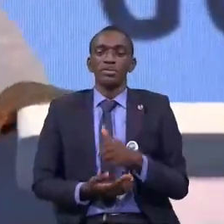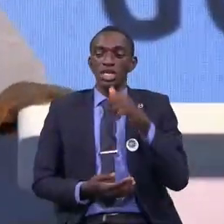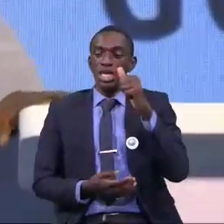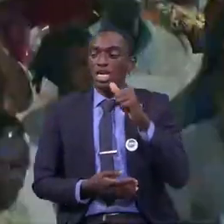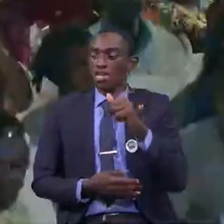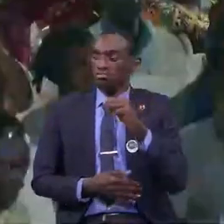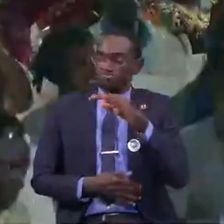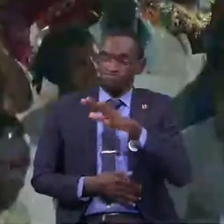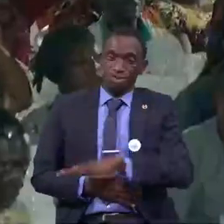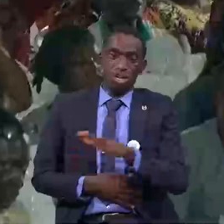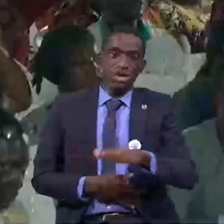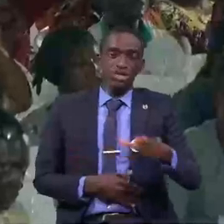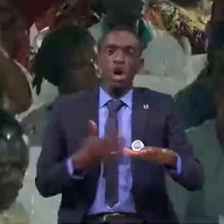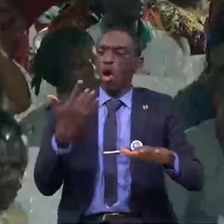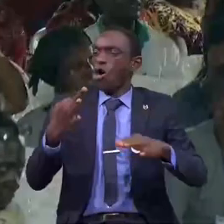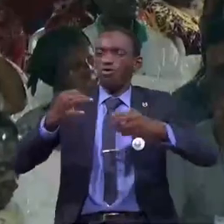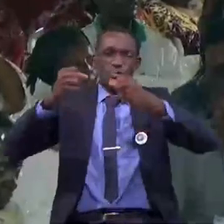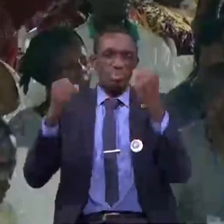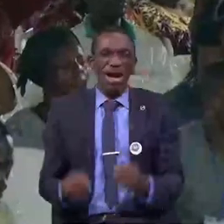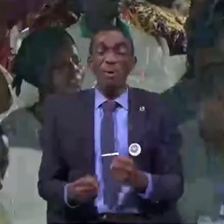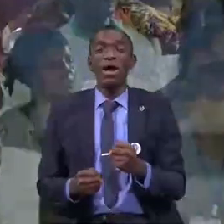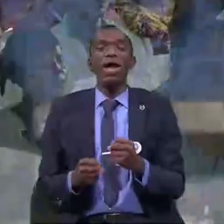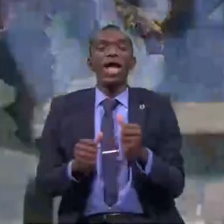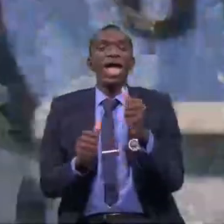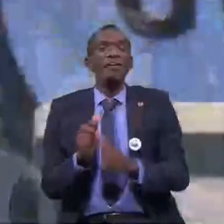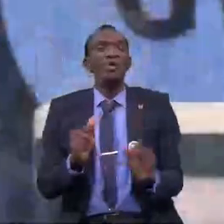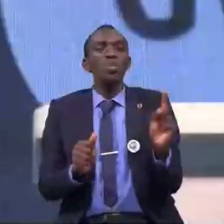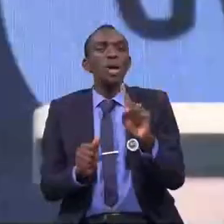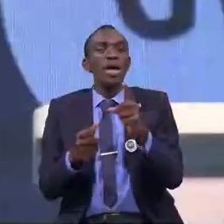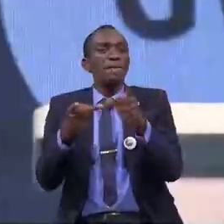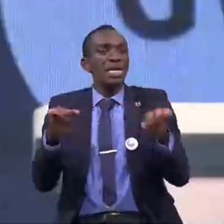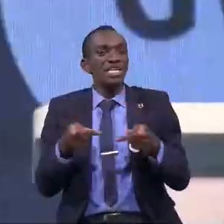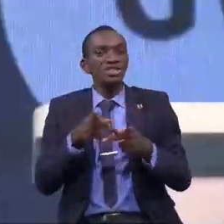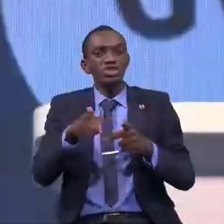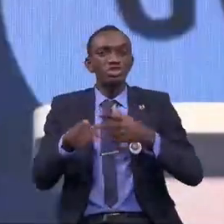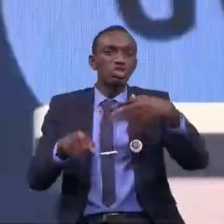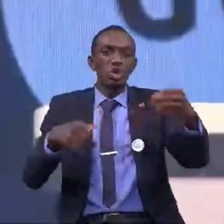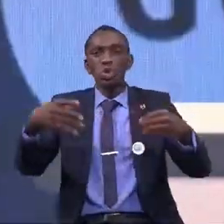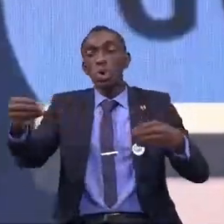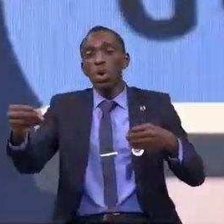Un enfant de puissance. Partout où tu iras,